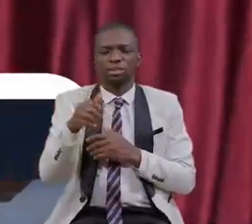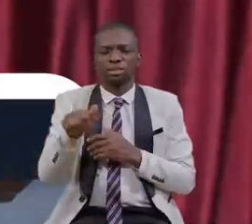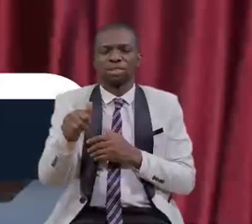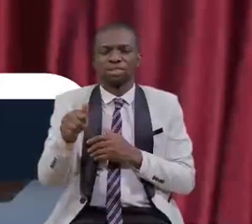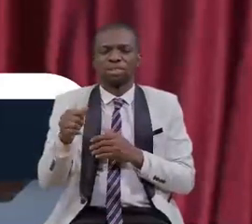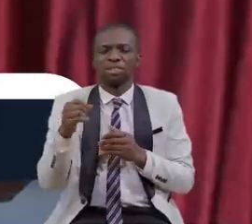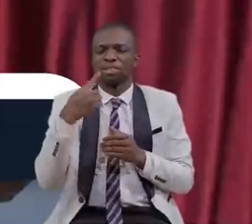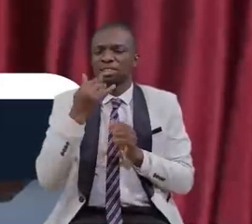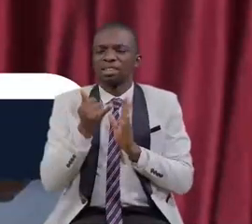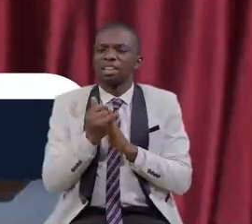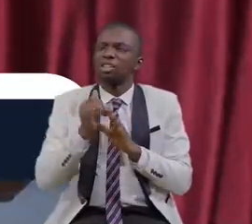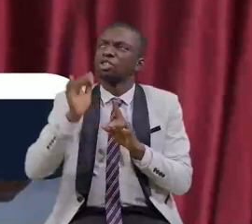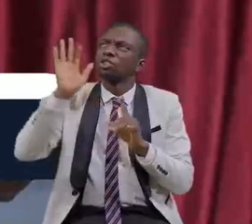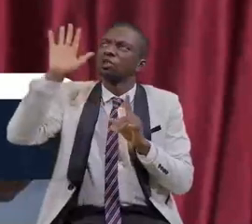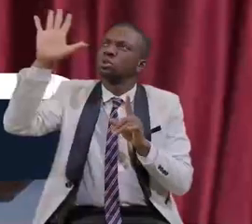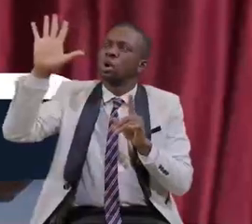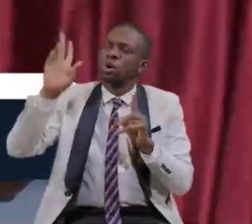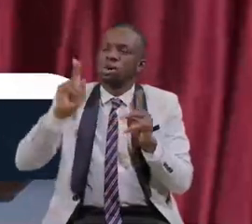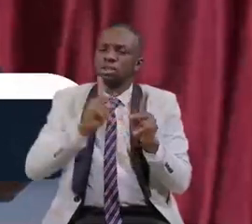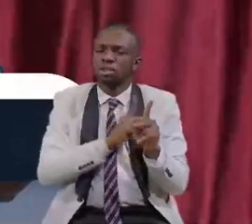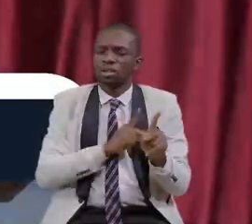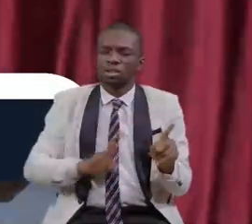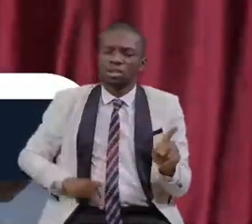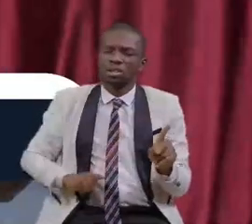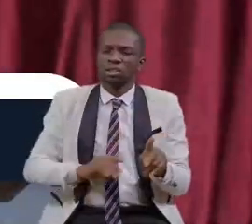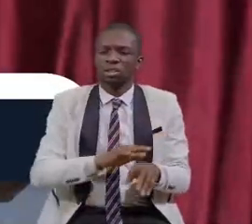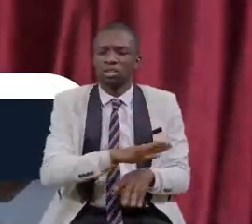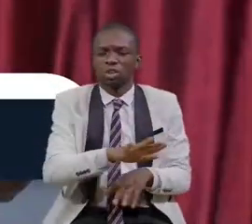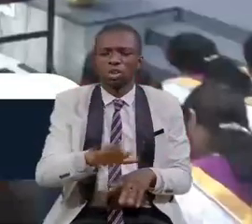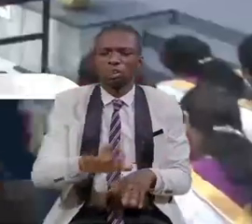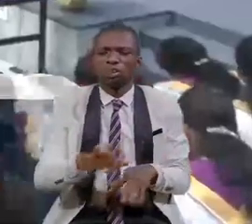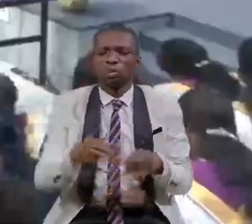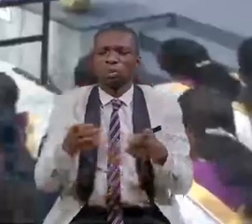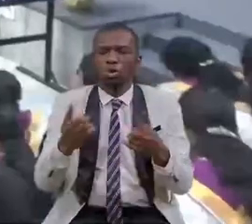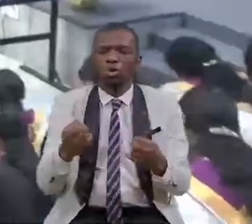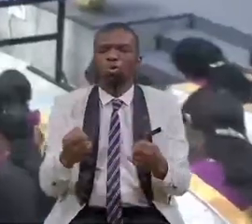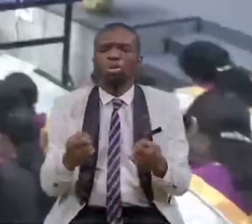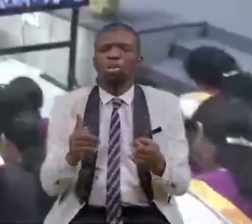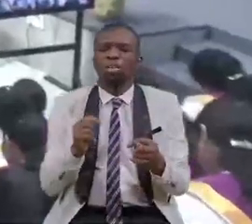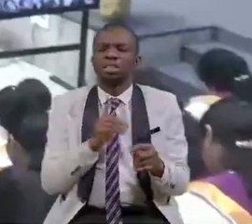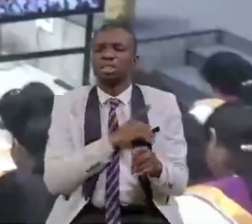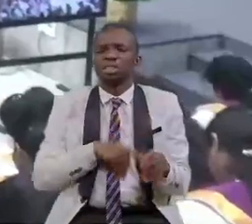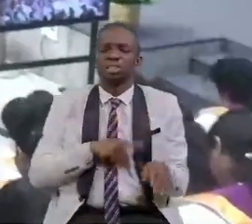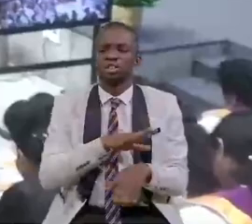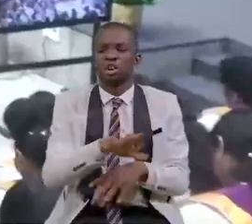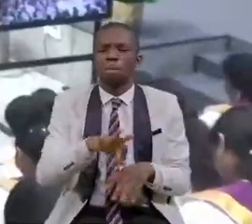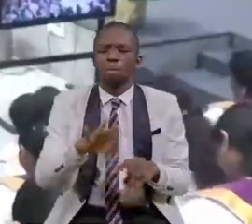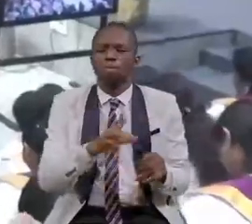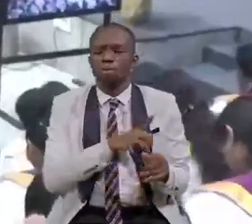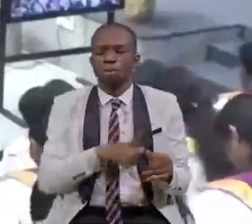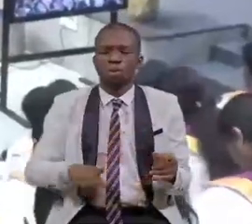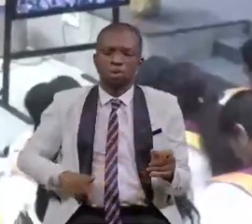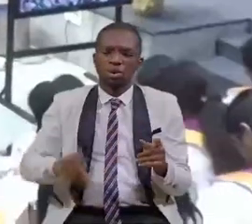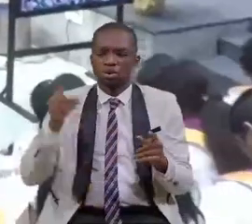que ton règne vienne. Le royaume de Dieu. Il y a trois aspects du royaume de